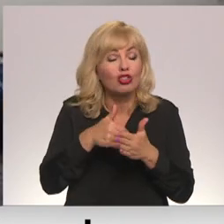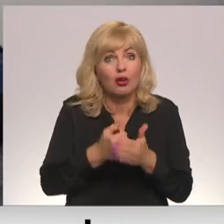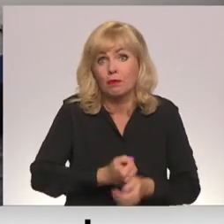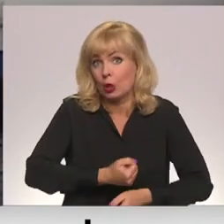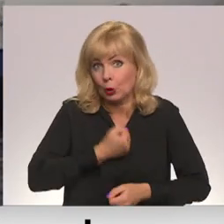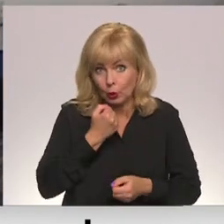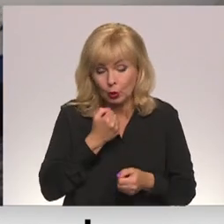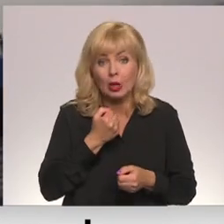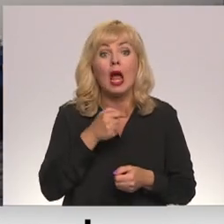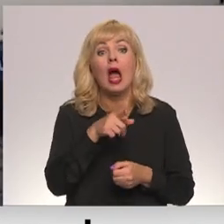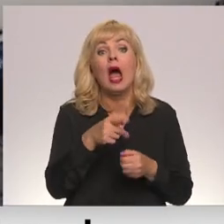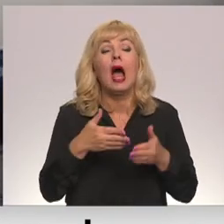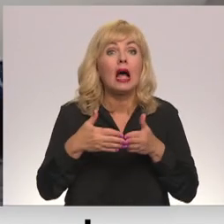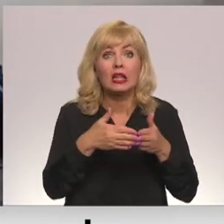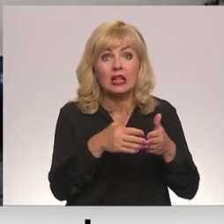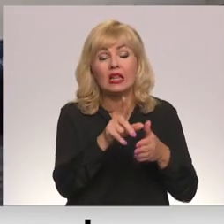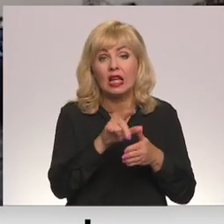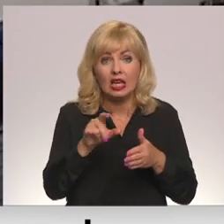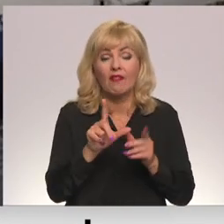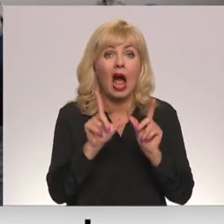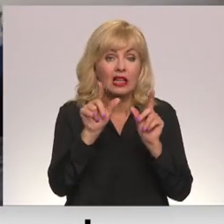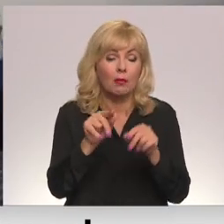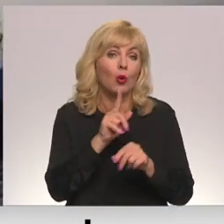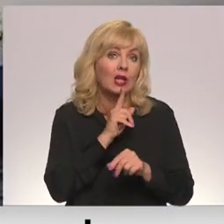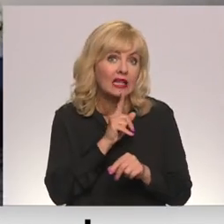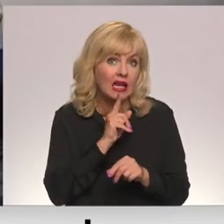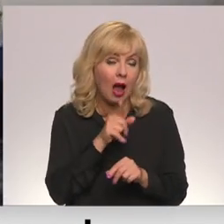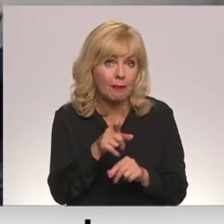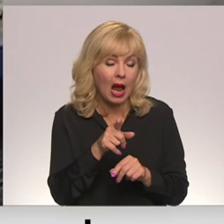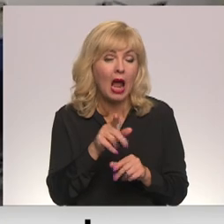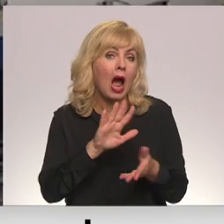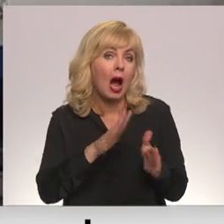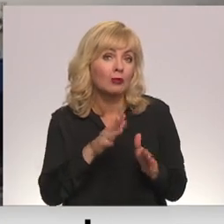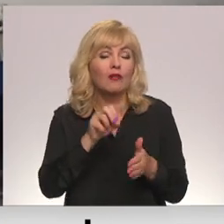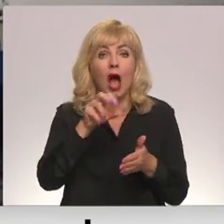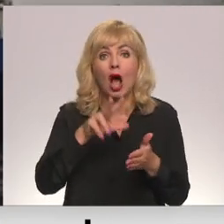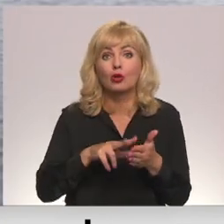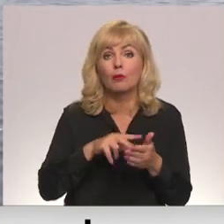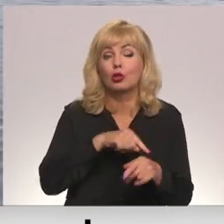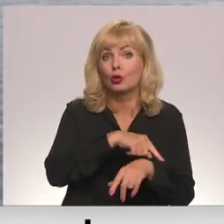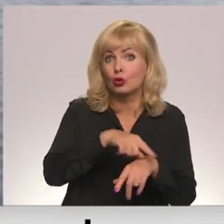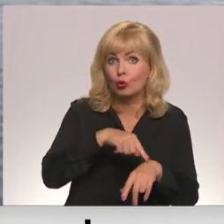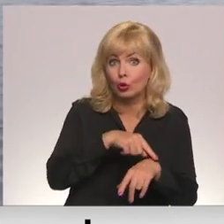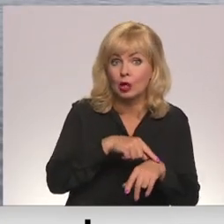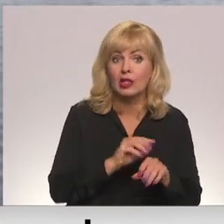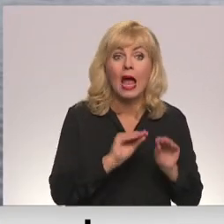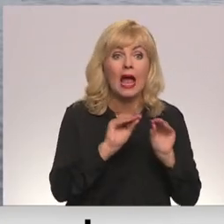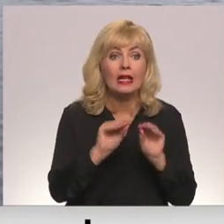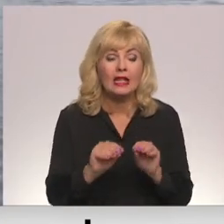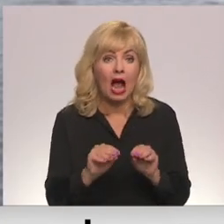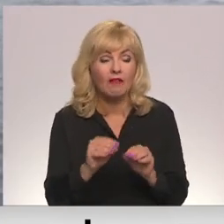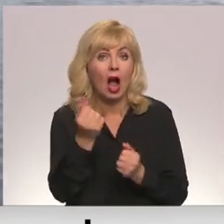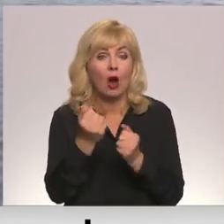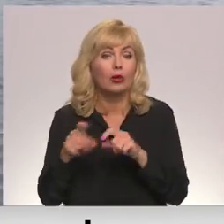Lai hidrologu kuģis Līva sasniegtu, piemēram, Liepāju, ir nepieciešams aptuveni 18 stundas. Ievietojot dronu